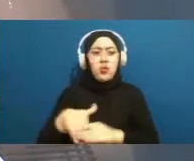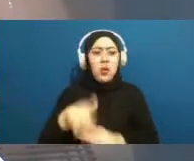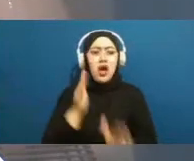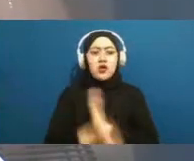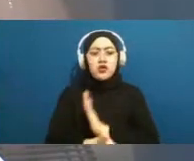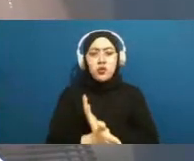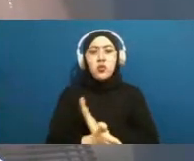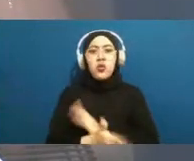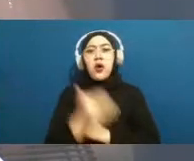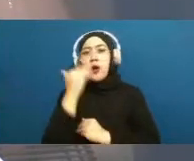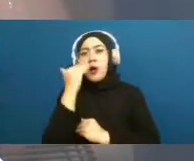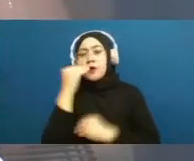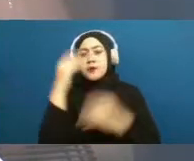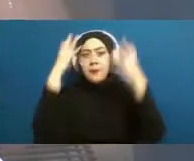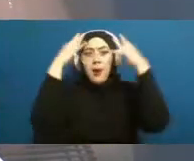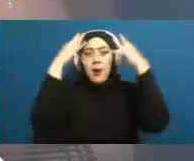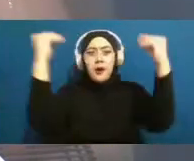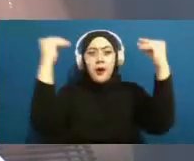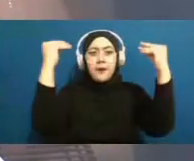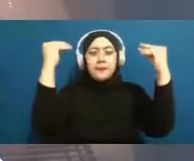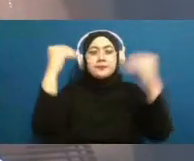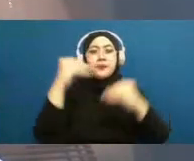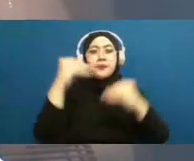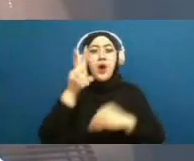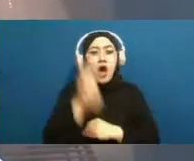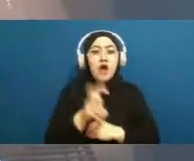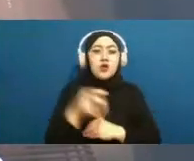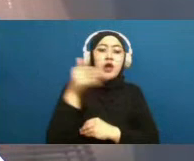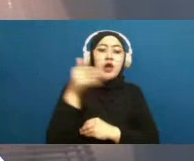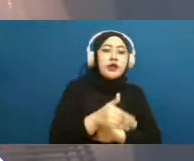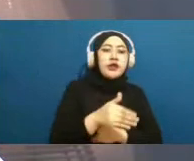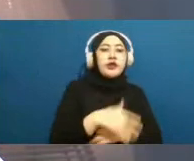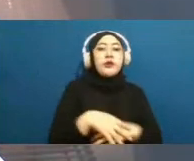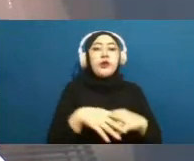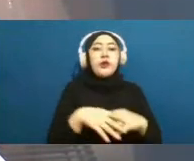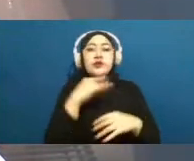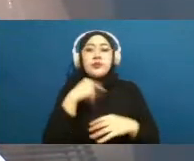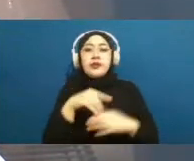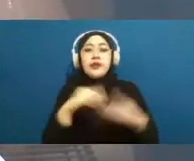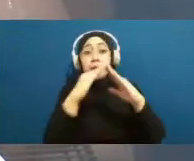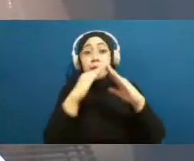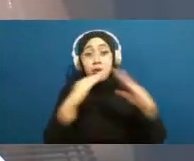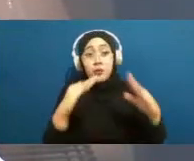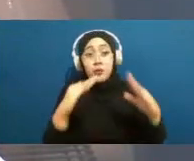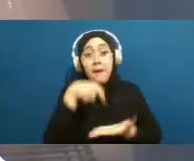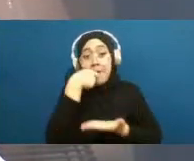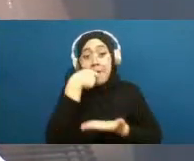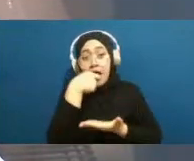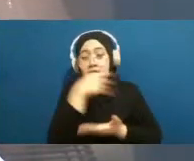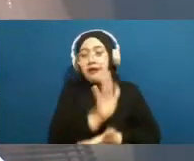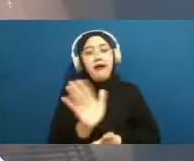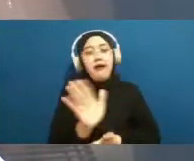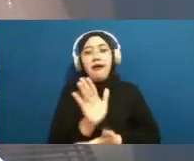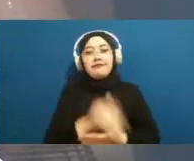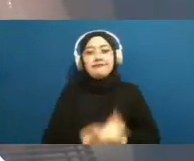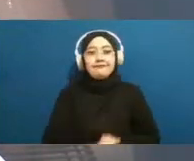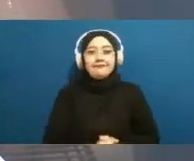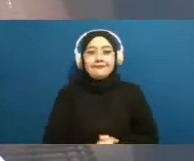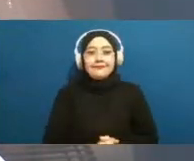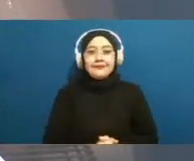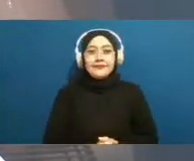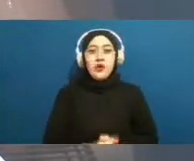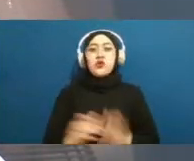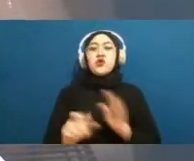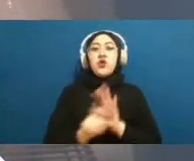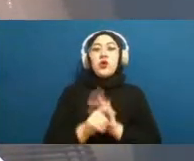Padang itu harus datang ke restorannya gitu. Jadi kita bisa ya dalam tanda kutip seperti saya punya cabang lah